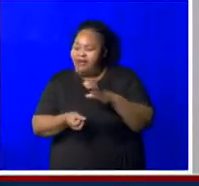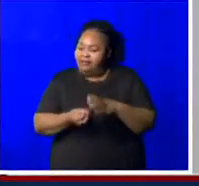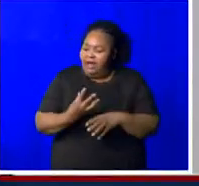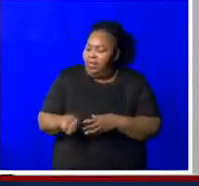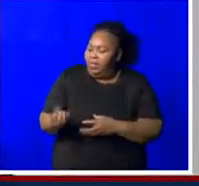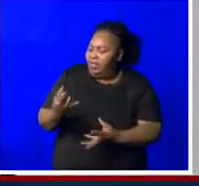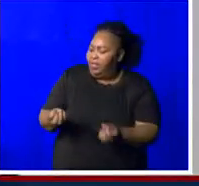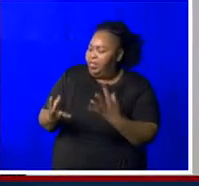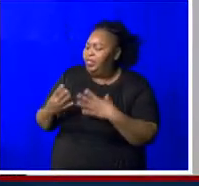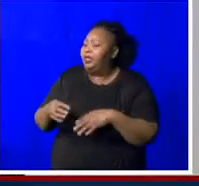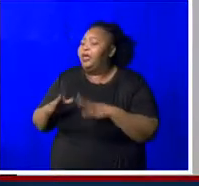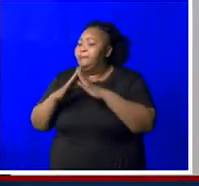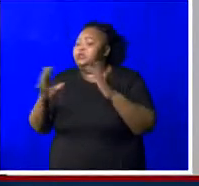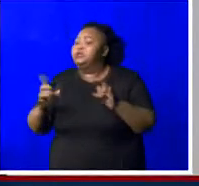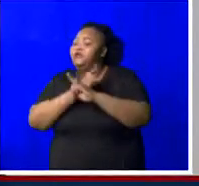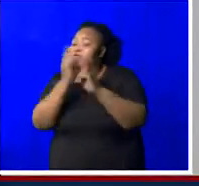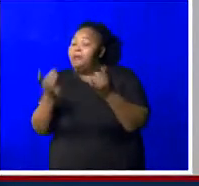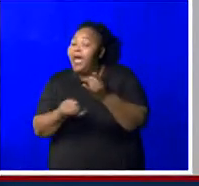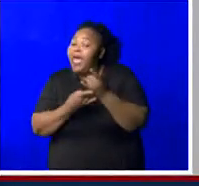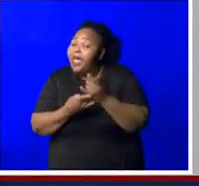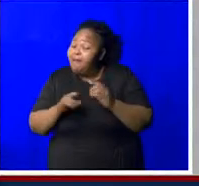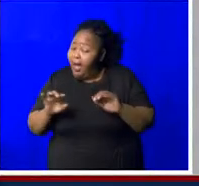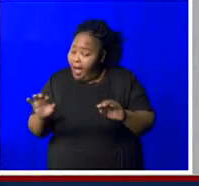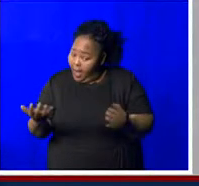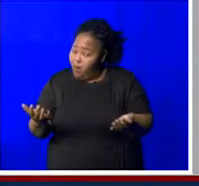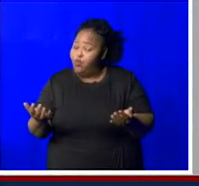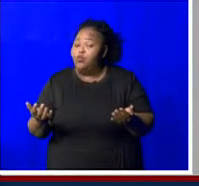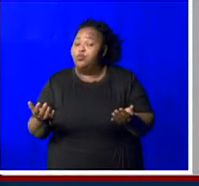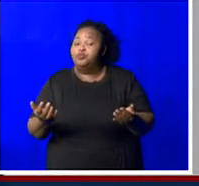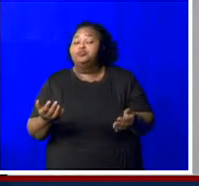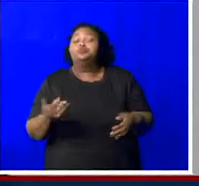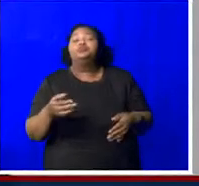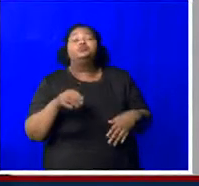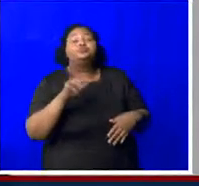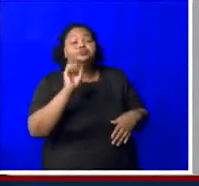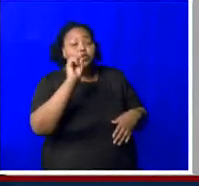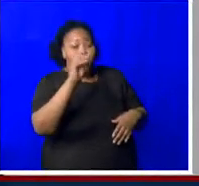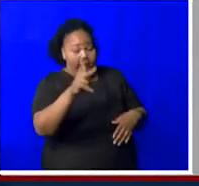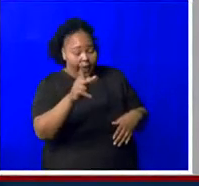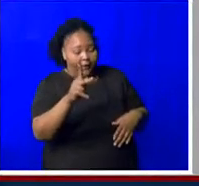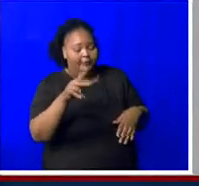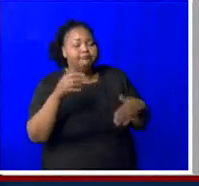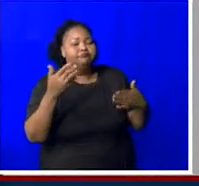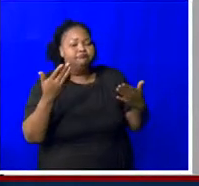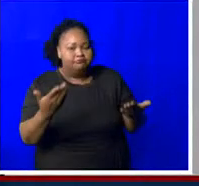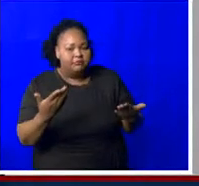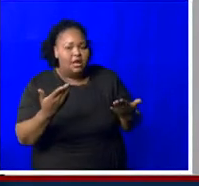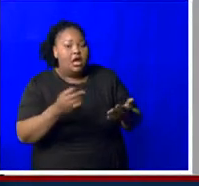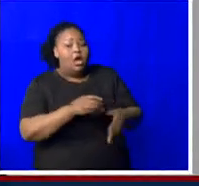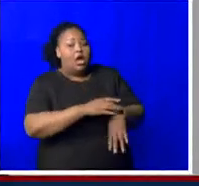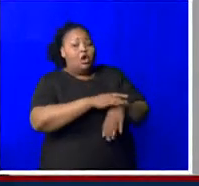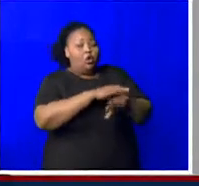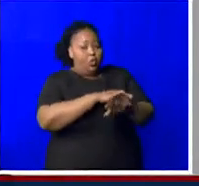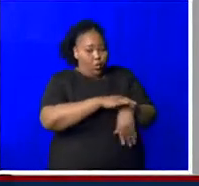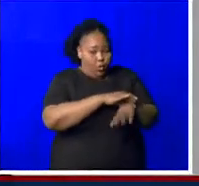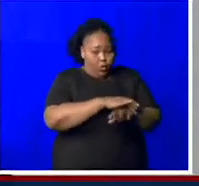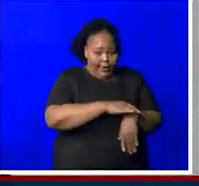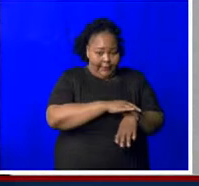Yes loku yayikwendeke ukuthi uyokhanza ukuthi lokugula lokufana nalokunye nje kugula longaba